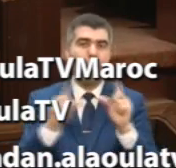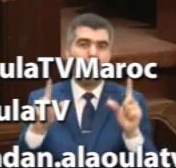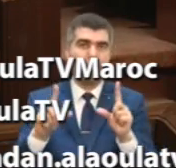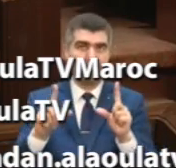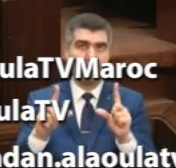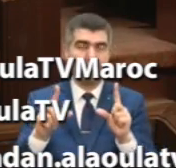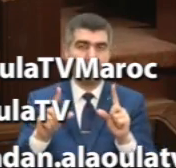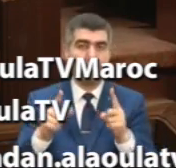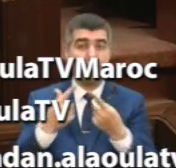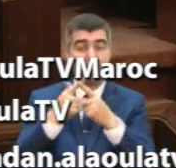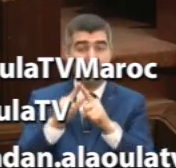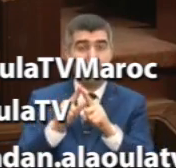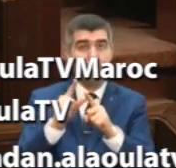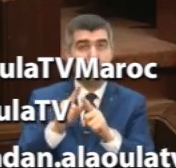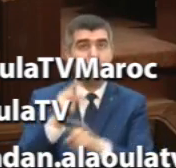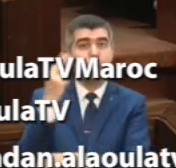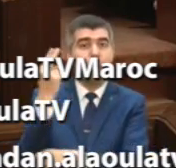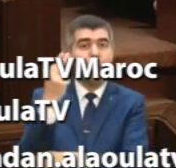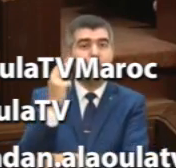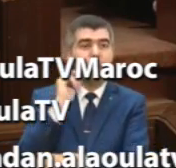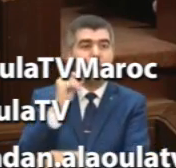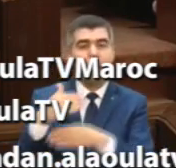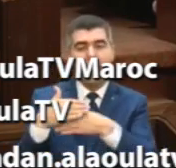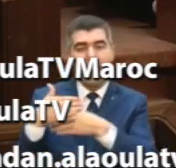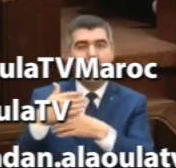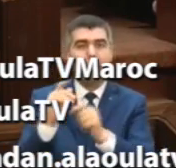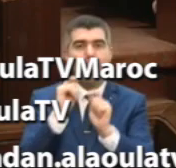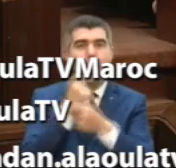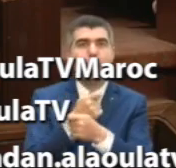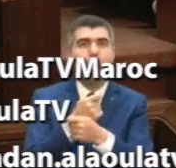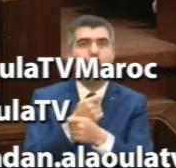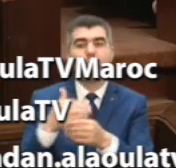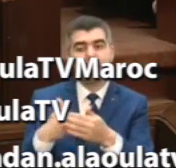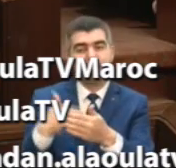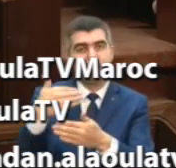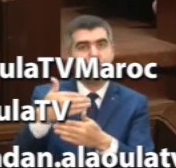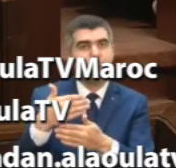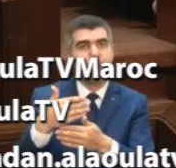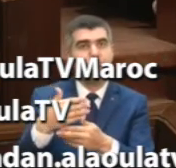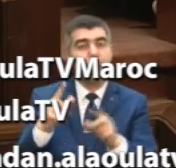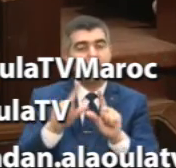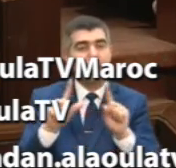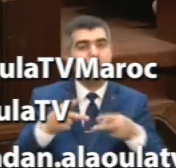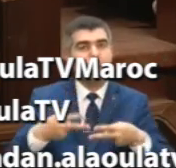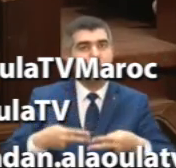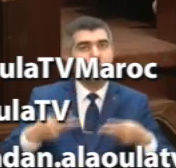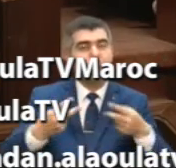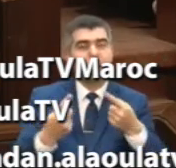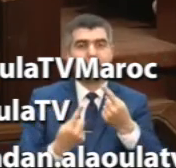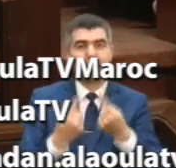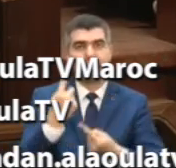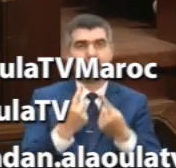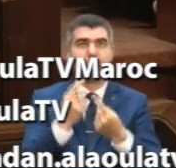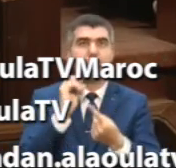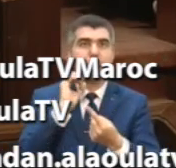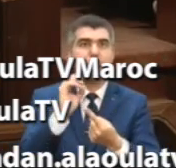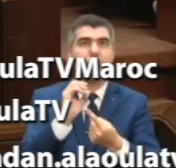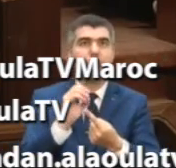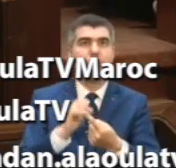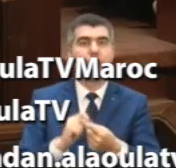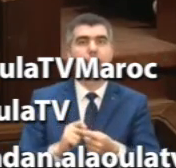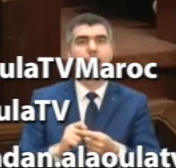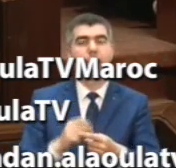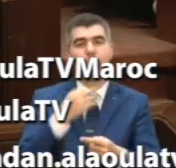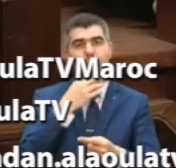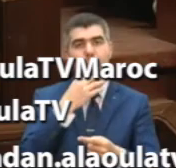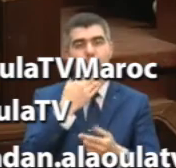بخصوص الملحقة الجامعية ديال قاسيف فين غتوصل في ظل هذه المفارقة اللي جات على لسانكم في هذا